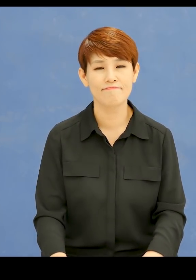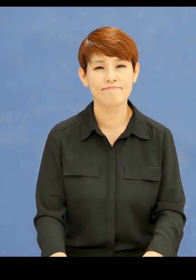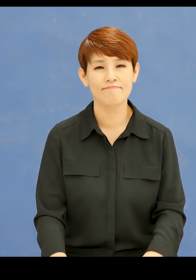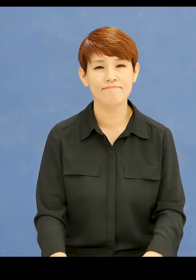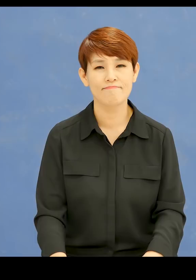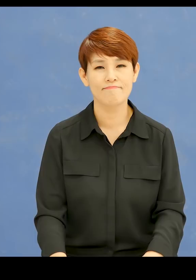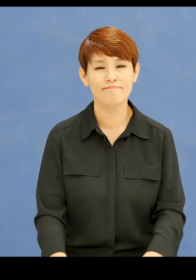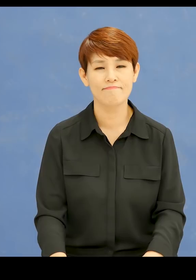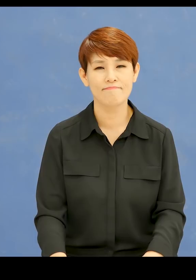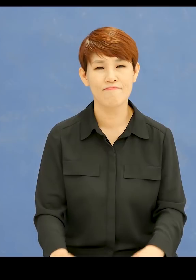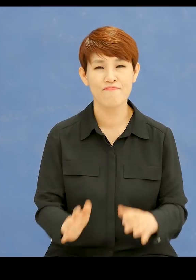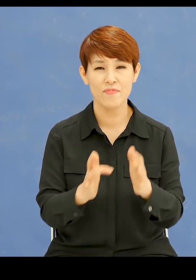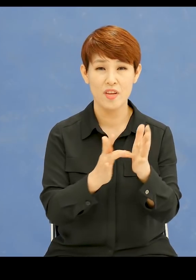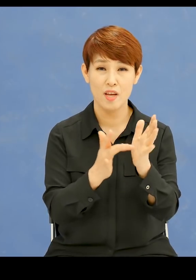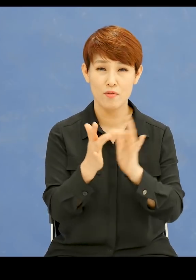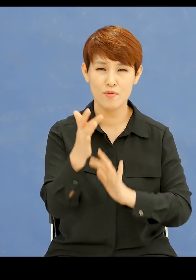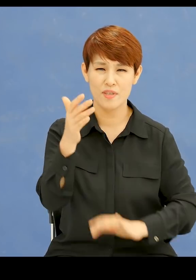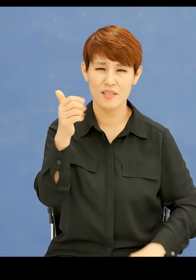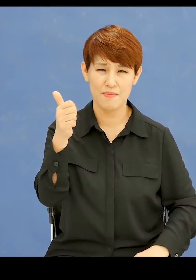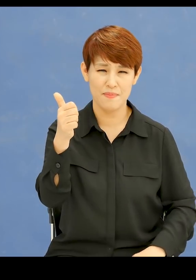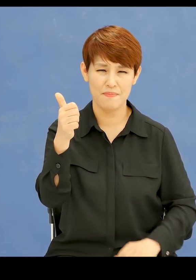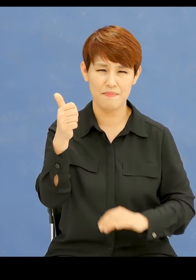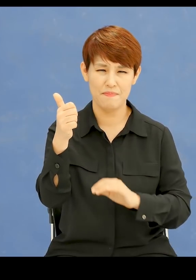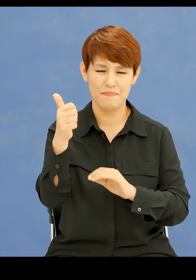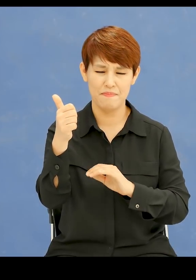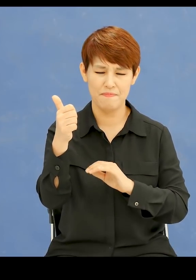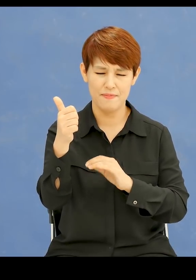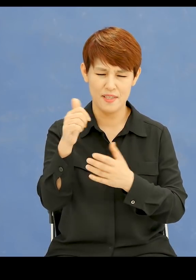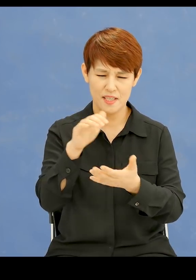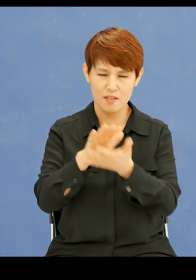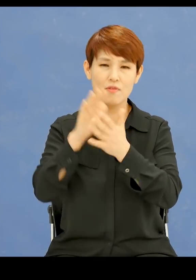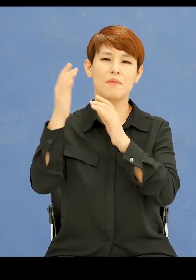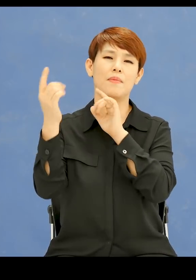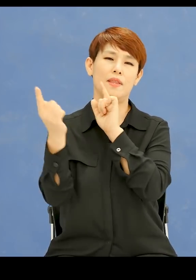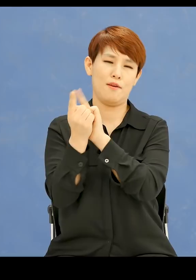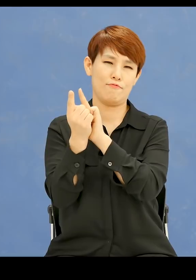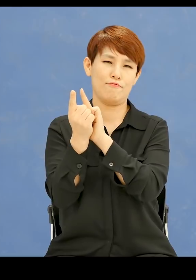예수님을 정말 뜨겁게 만나고 또 삶의 목적이 생기니까